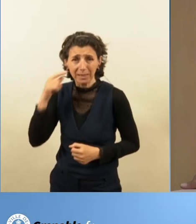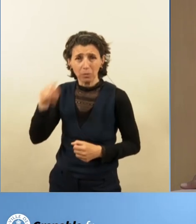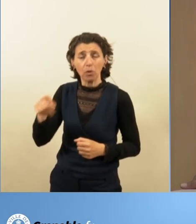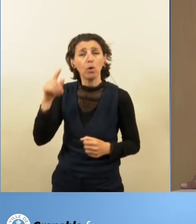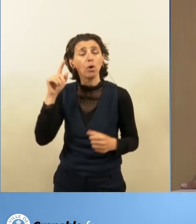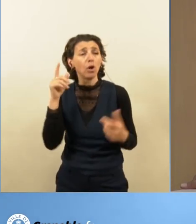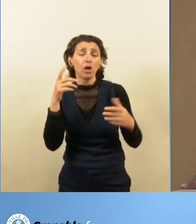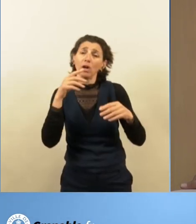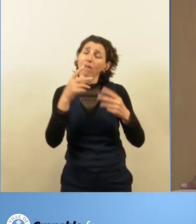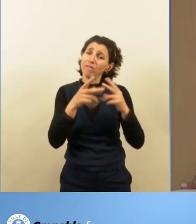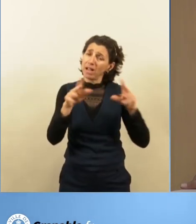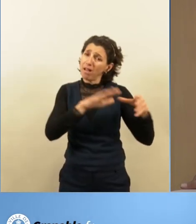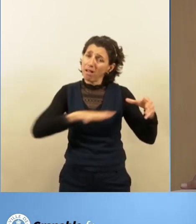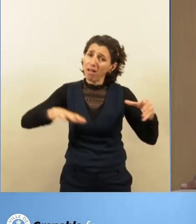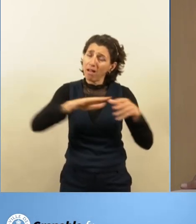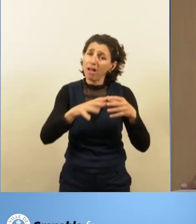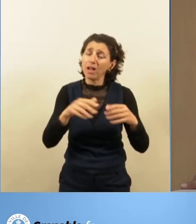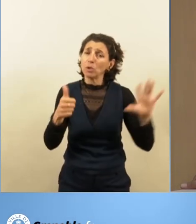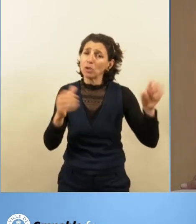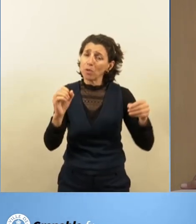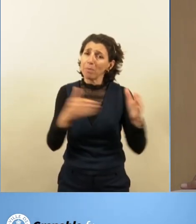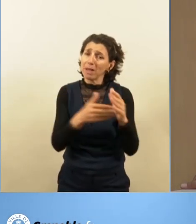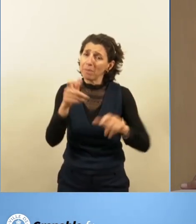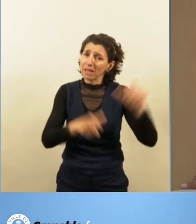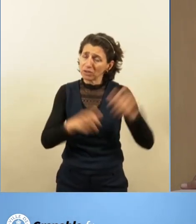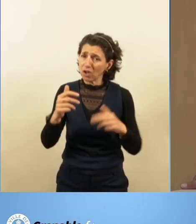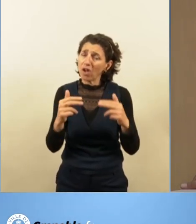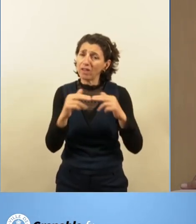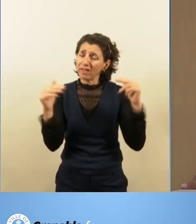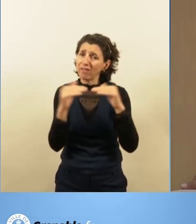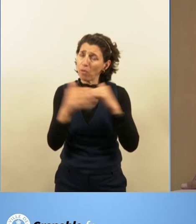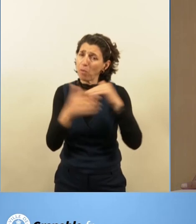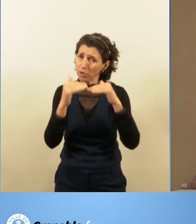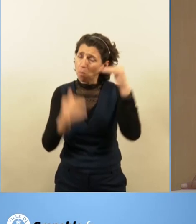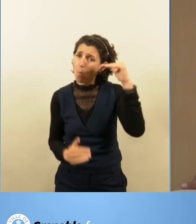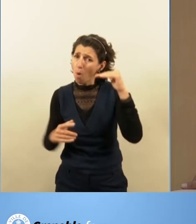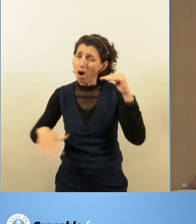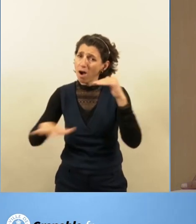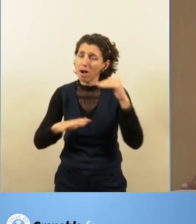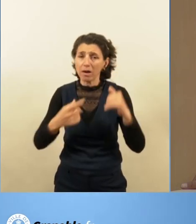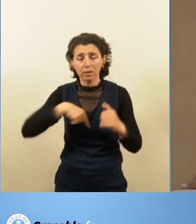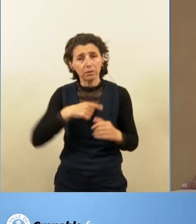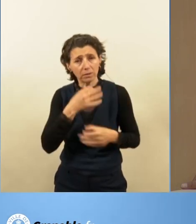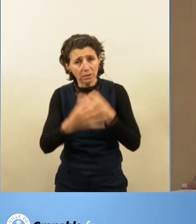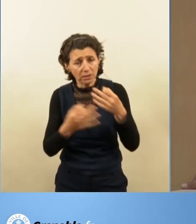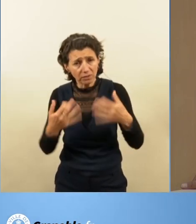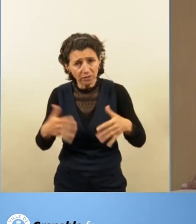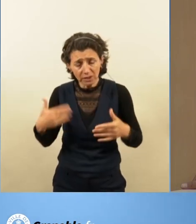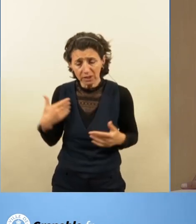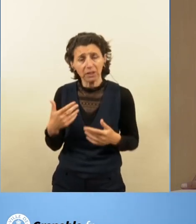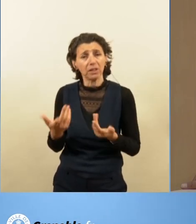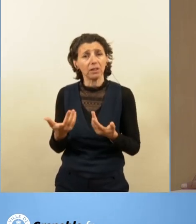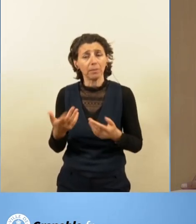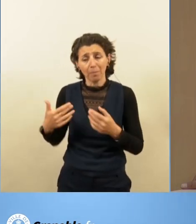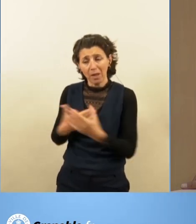métropole comme nous l'avons confirmé récemment le diagnostic social du territoire réalisé par la Métro